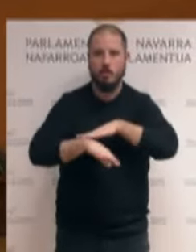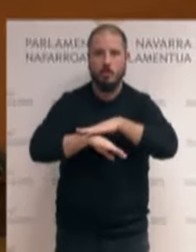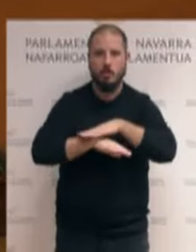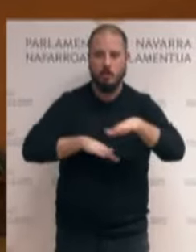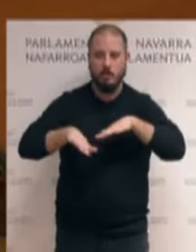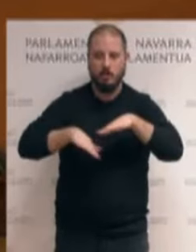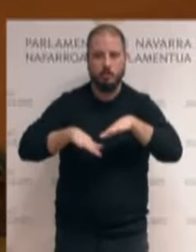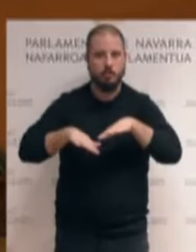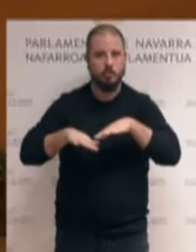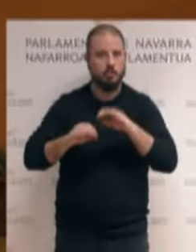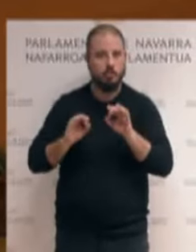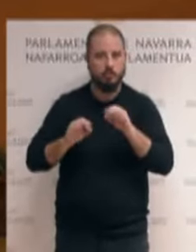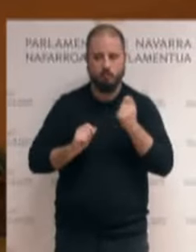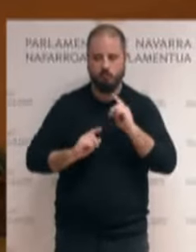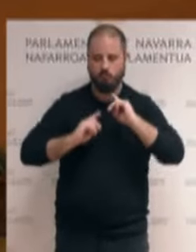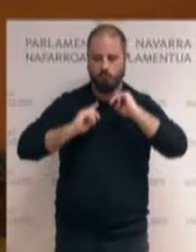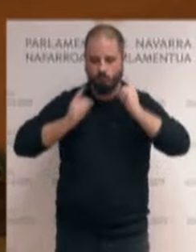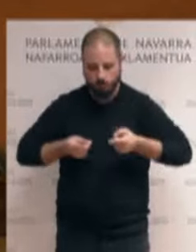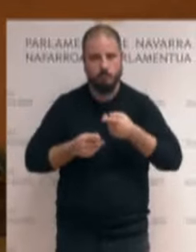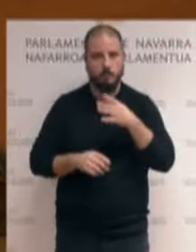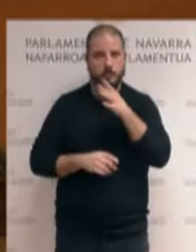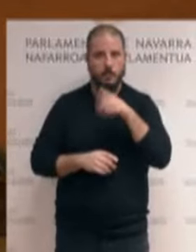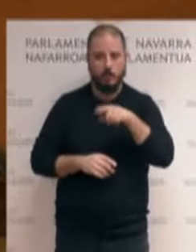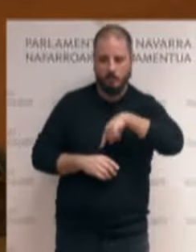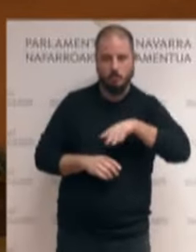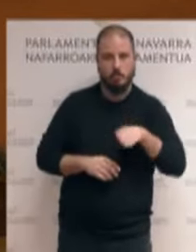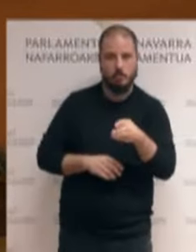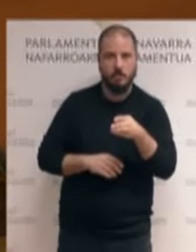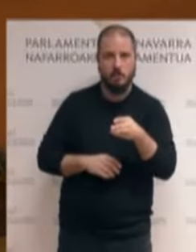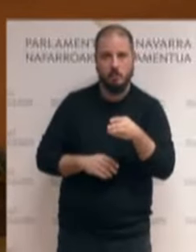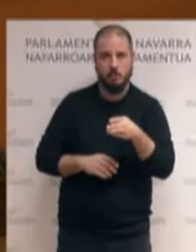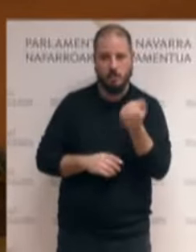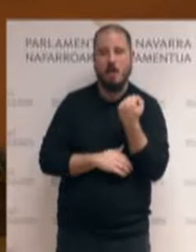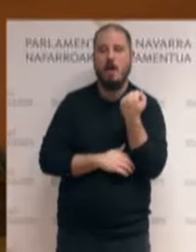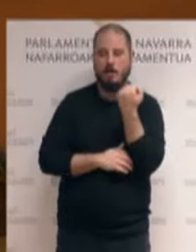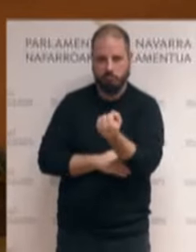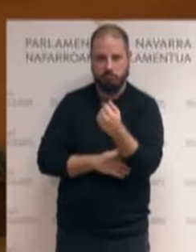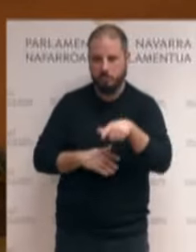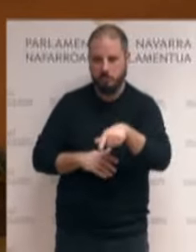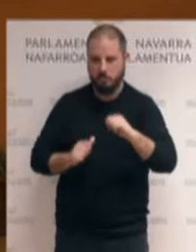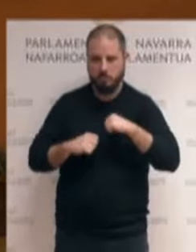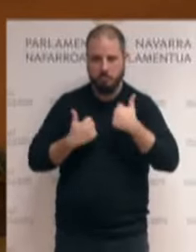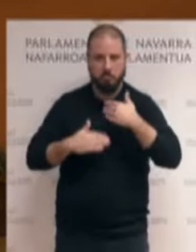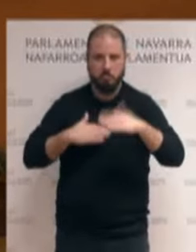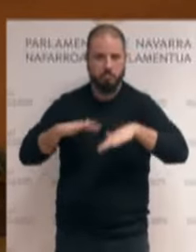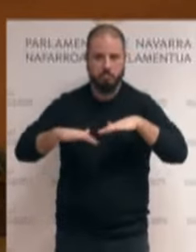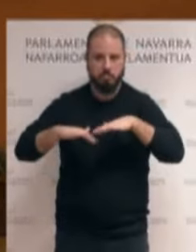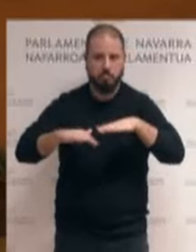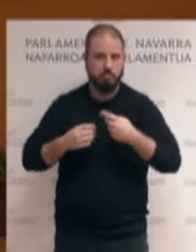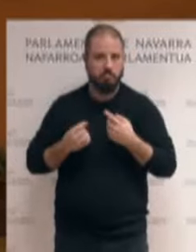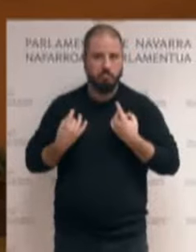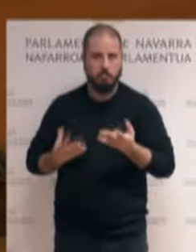delako hau lehen bailen martxairri jartzea, ditugun tres naguziak eskura jartzeko,